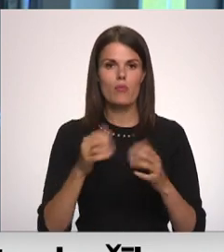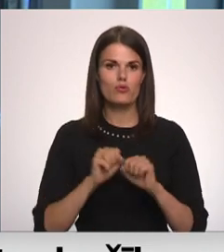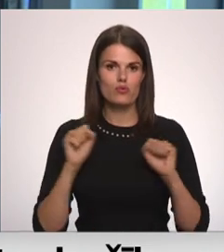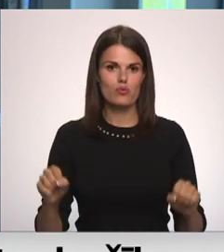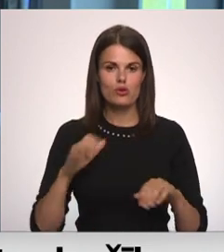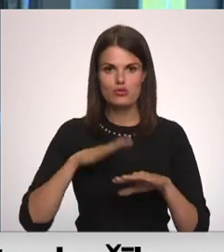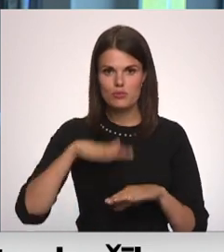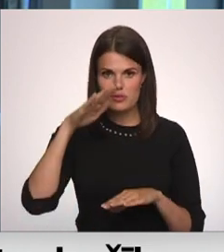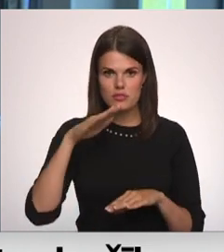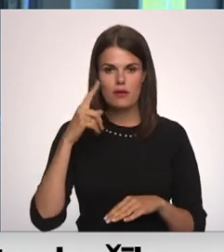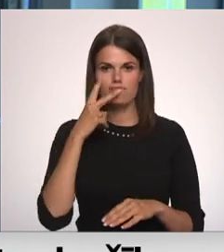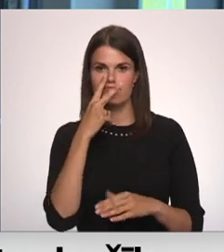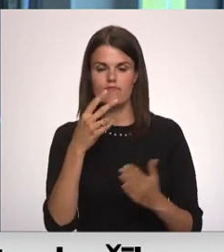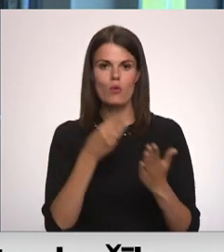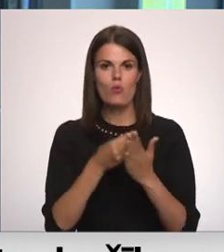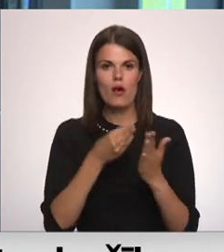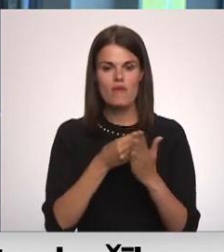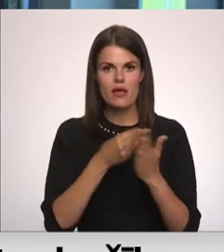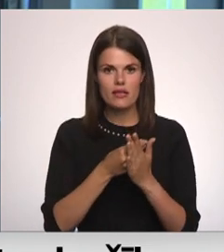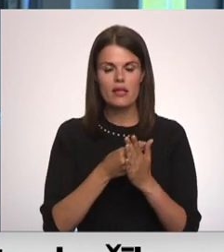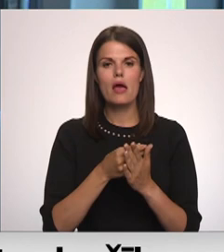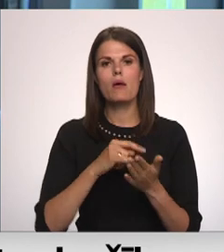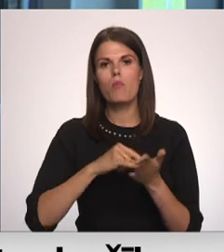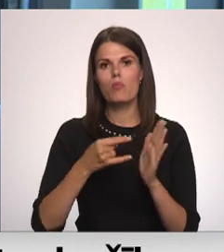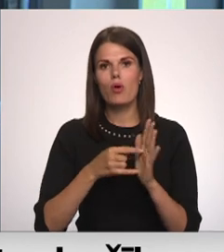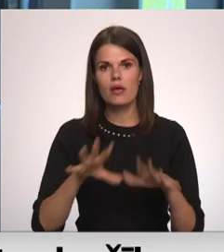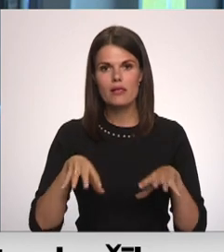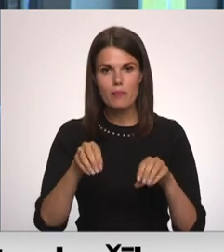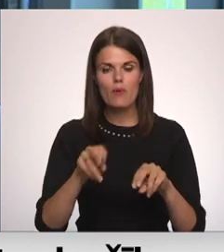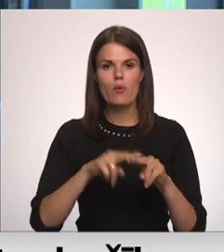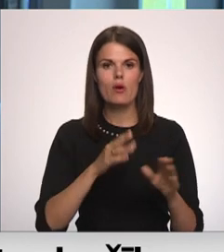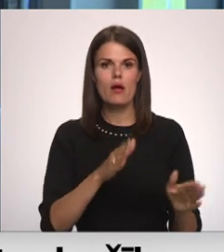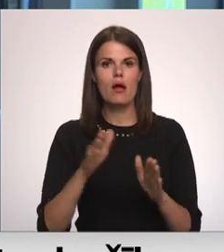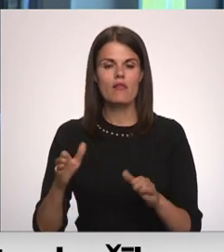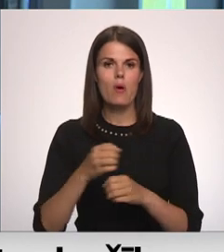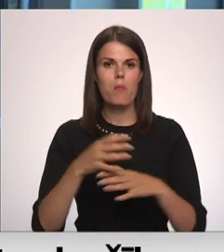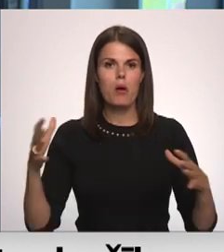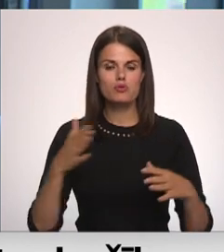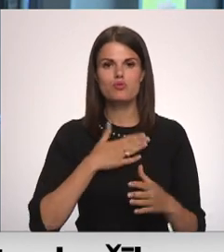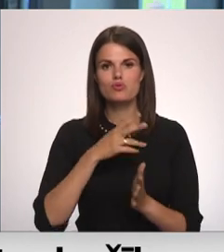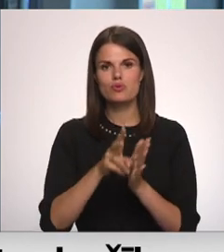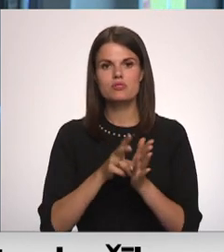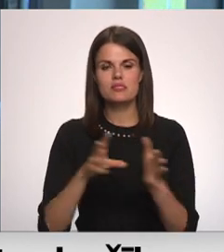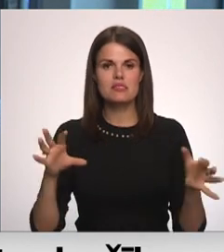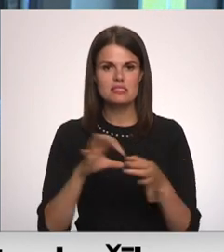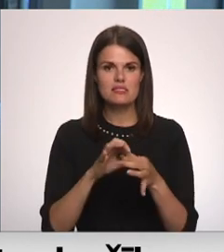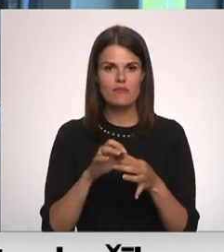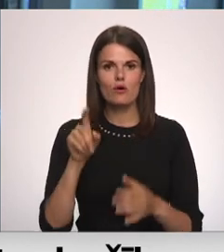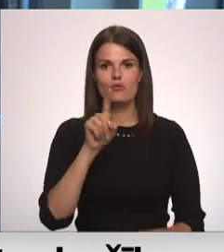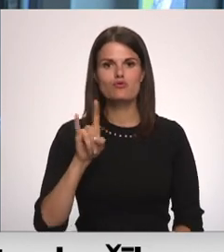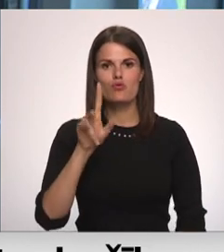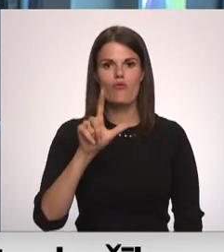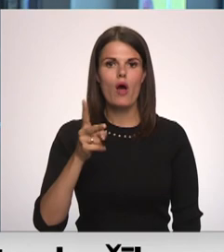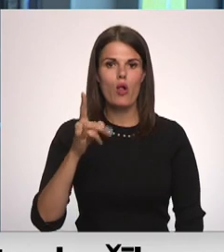dēļ. Novērtējam Rail Baltica projektā paveikto un gatavojamies paplašināt mūsu dzelzceļa savienojumu ar Suvalku